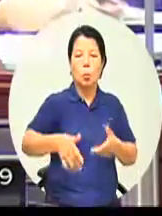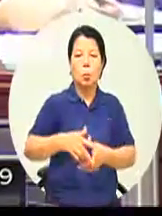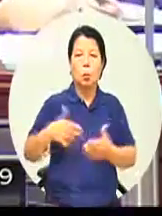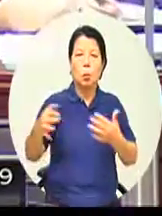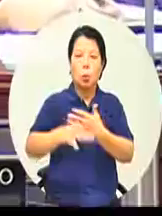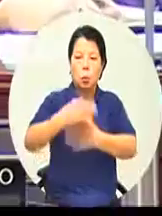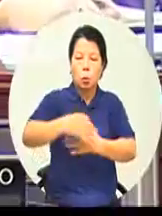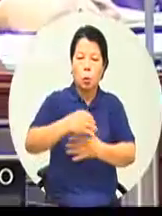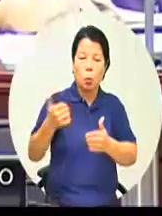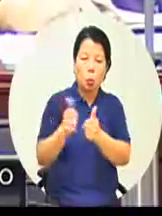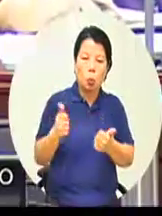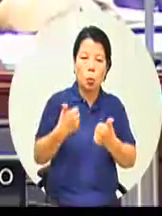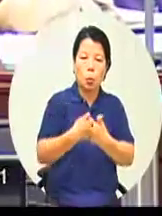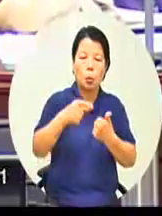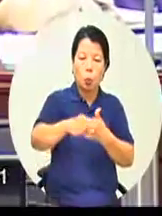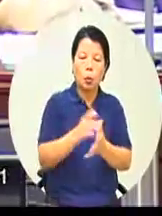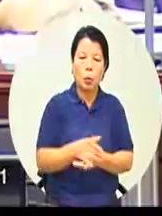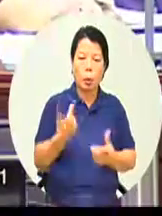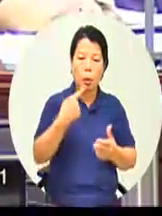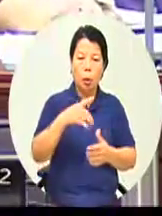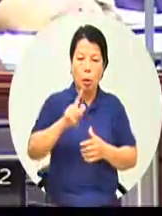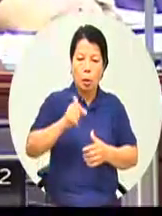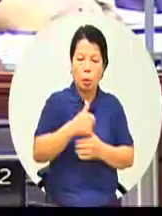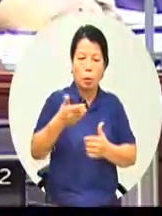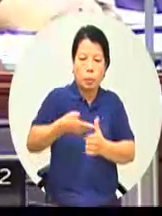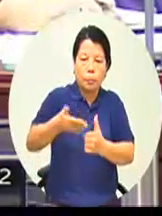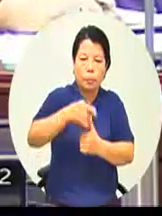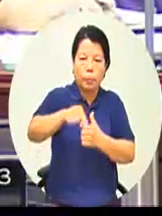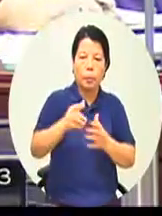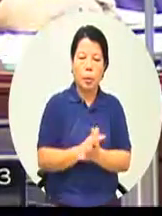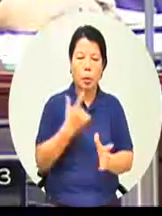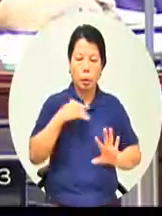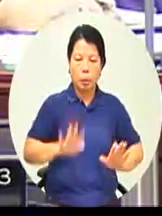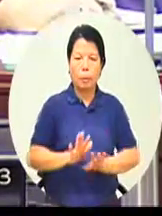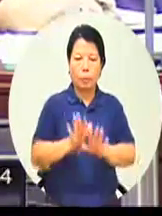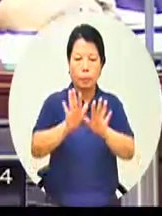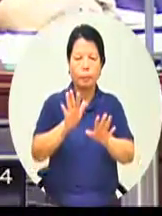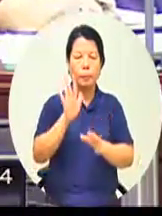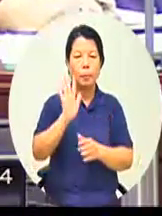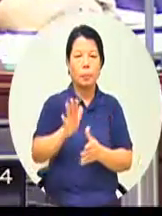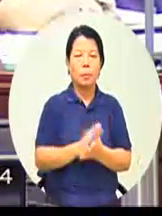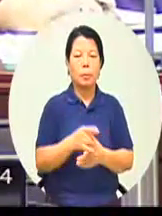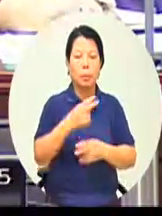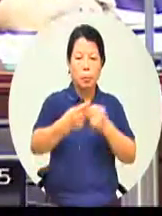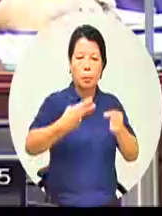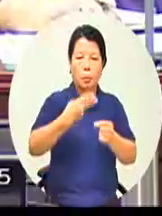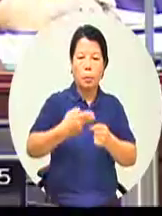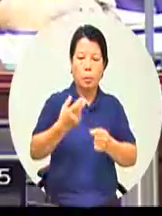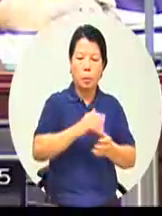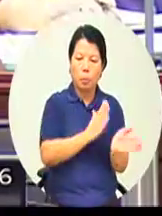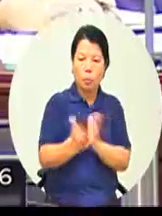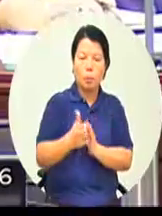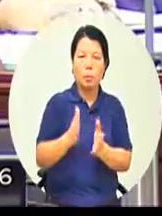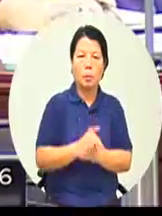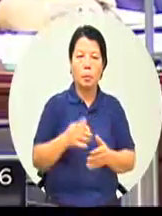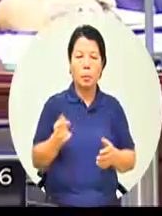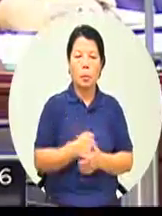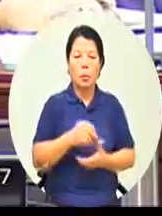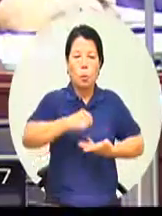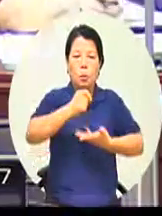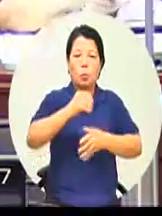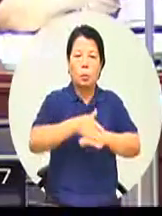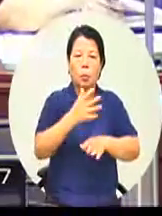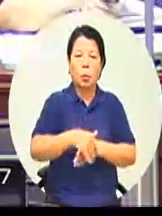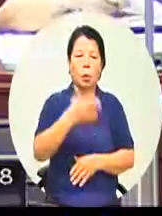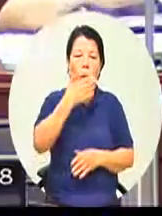系、师资培育上的合作关系，目前都还有蛮好的进展。所以如果有2年的时间准备呢，我们比较不担心越南